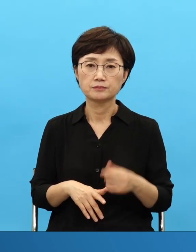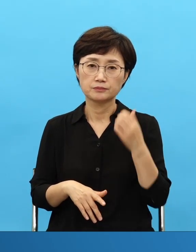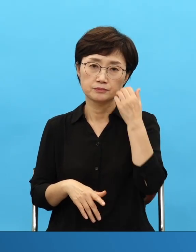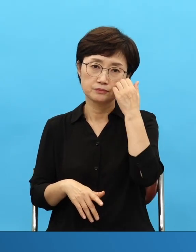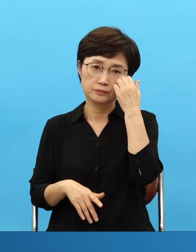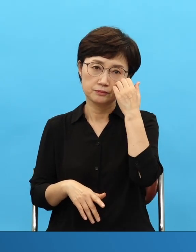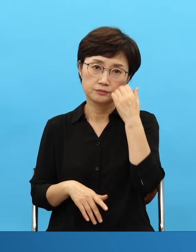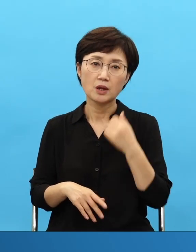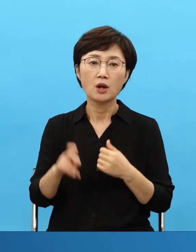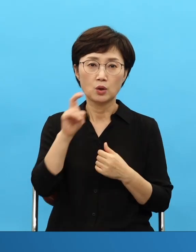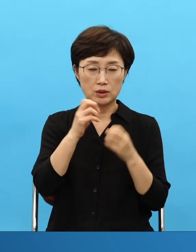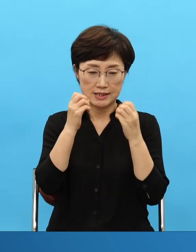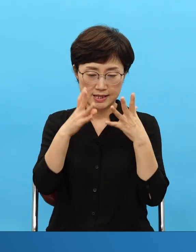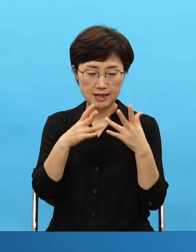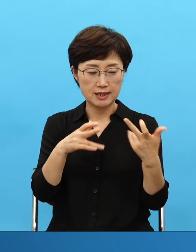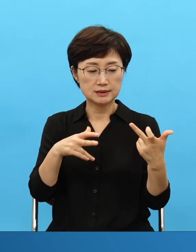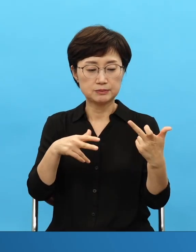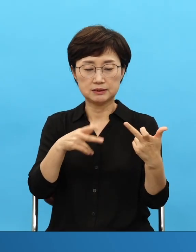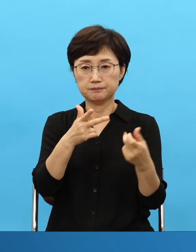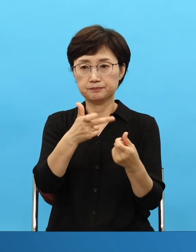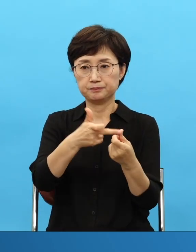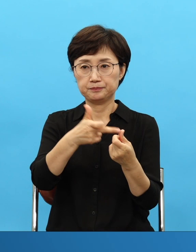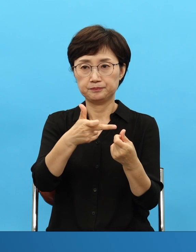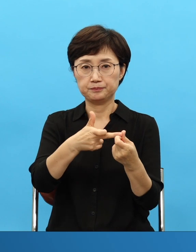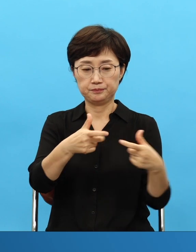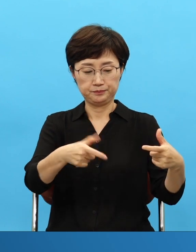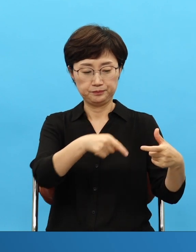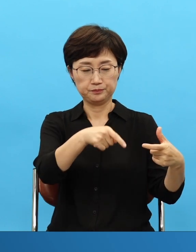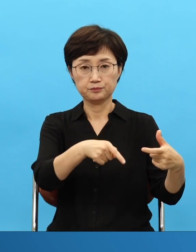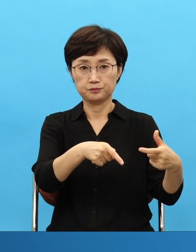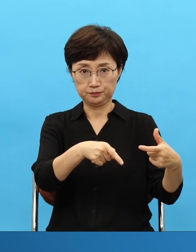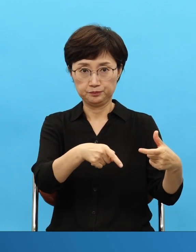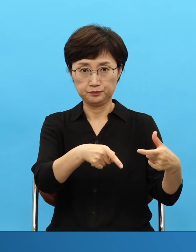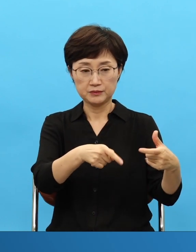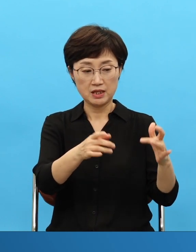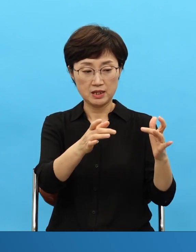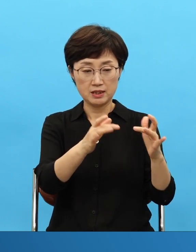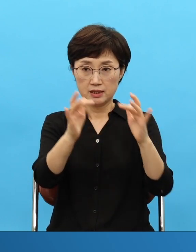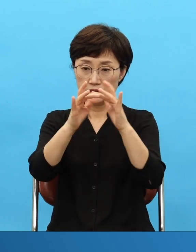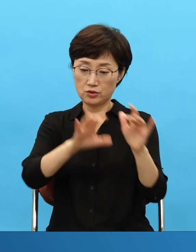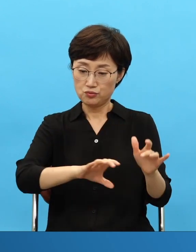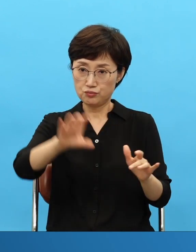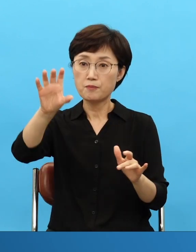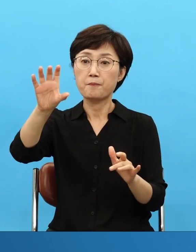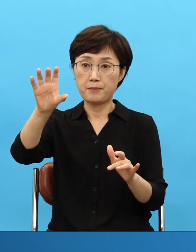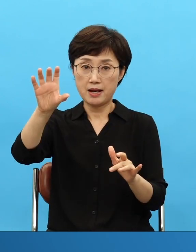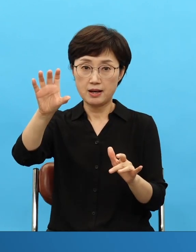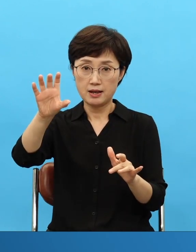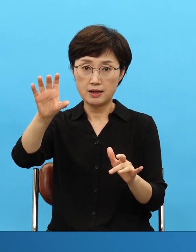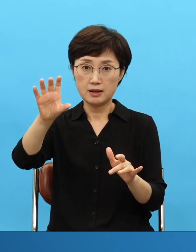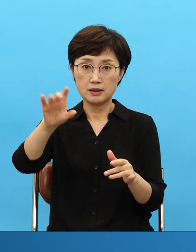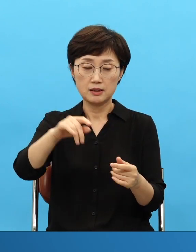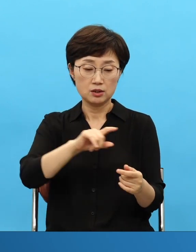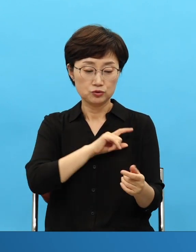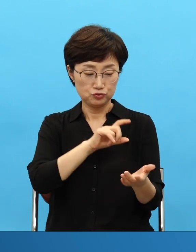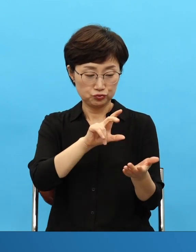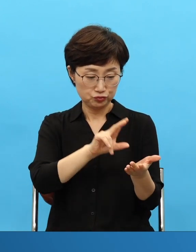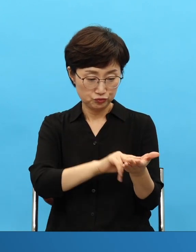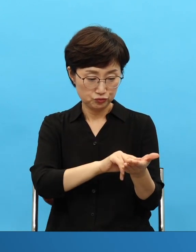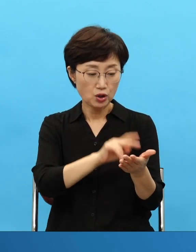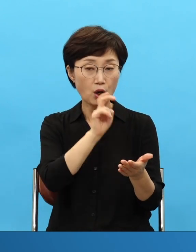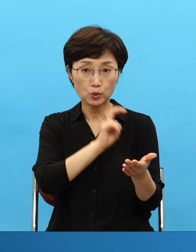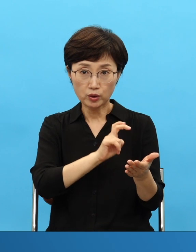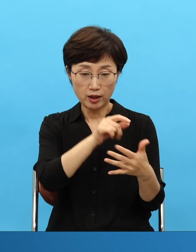그루터기 17집 찬양악보가 위아.kr에 업로드됐습니다. 타이틀 망대의 기도와 함께 총